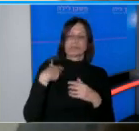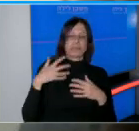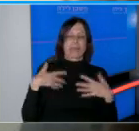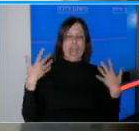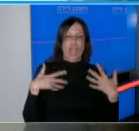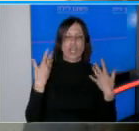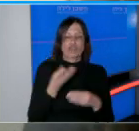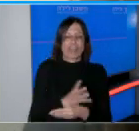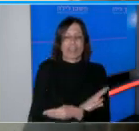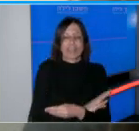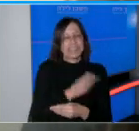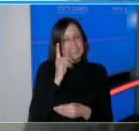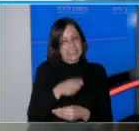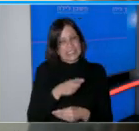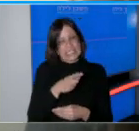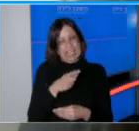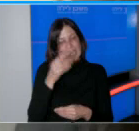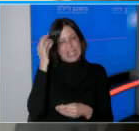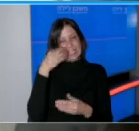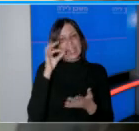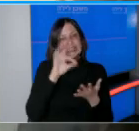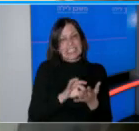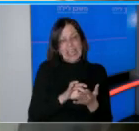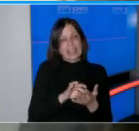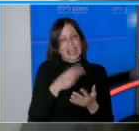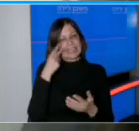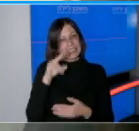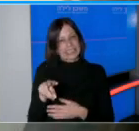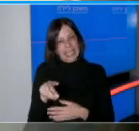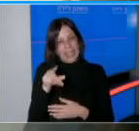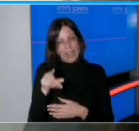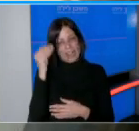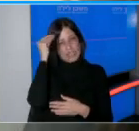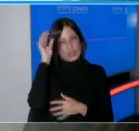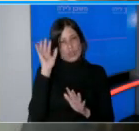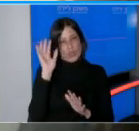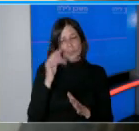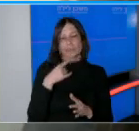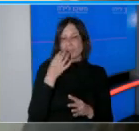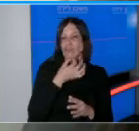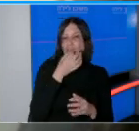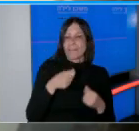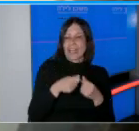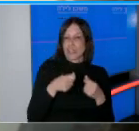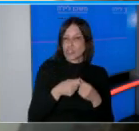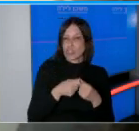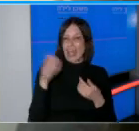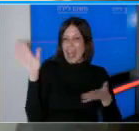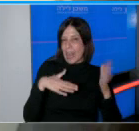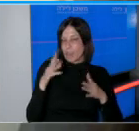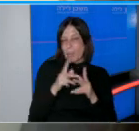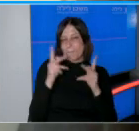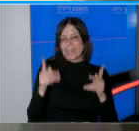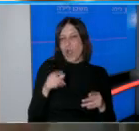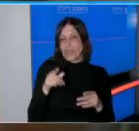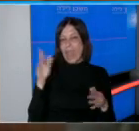וראוי לציין אותה, לזכור אותה ולהתבונן בה. עכשיו לשאלתך לנושא האלימות, תראה, הפתרון לאלימות